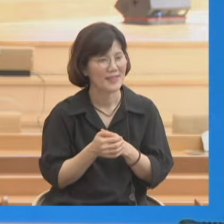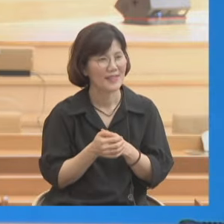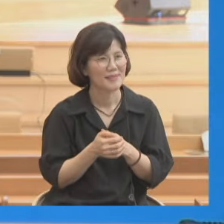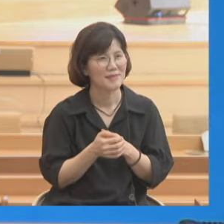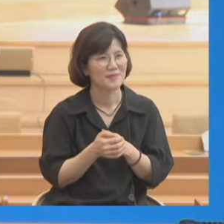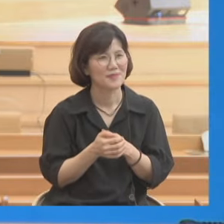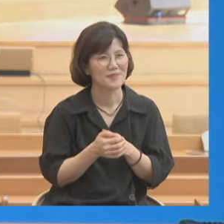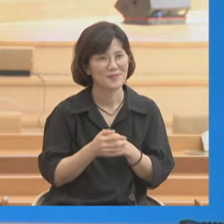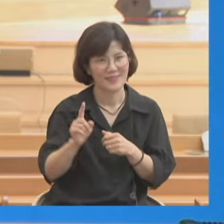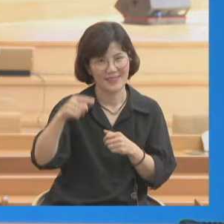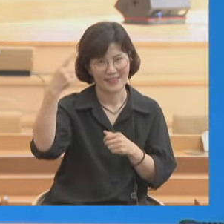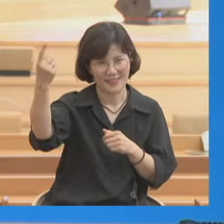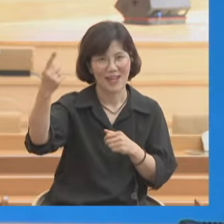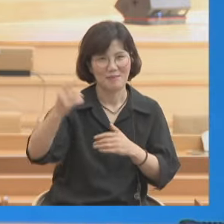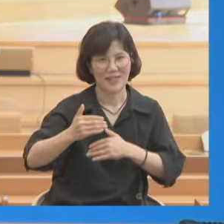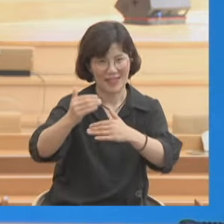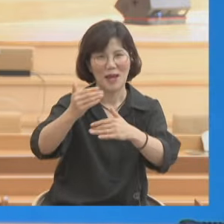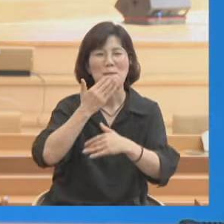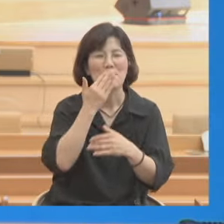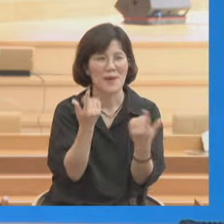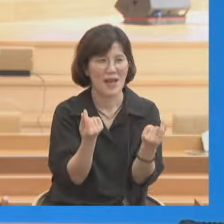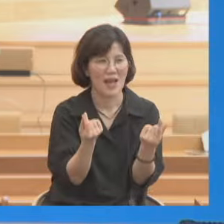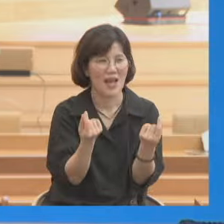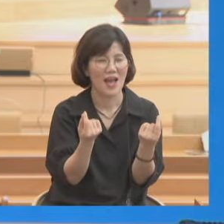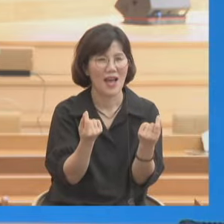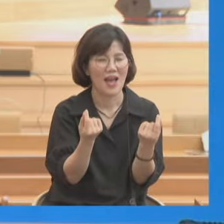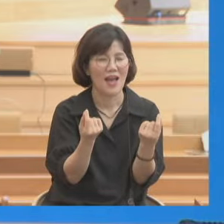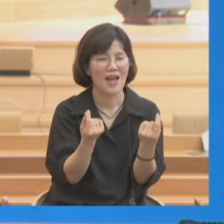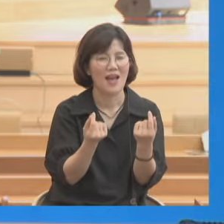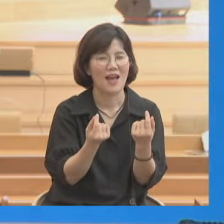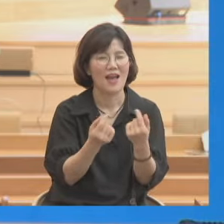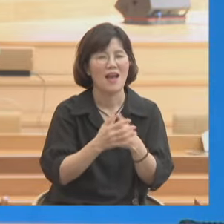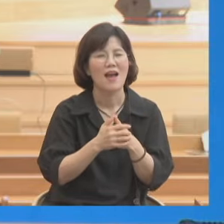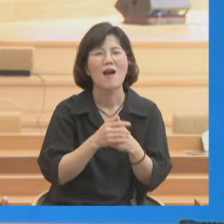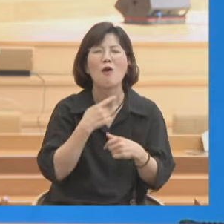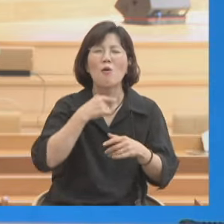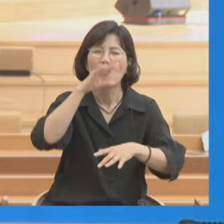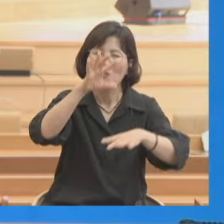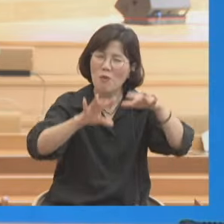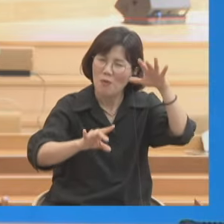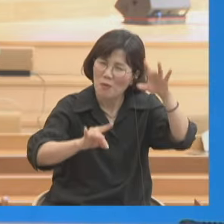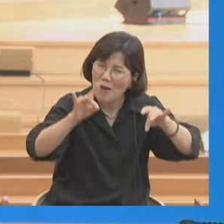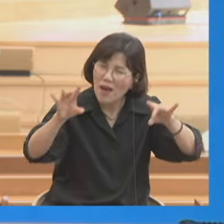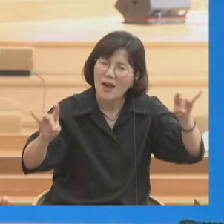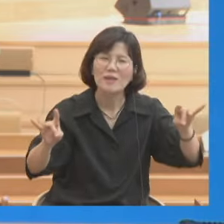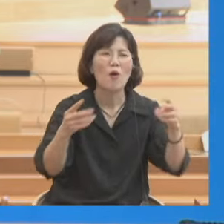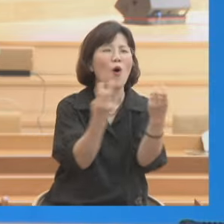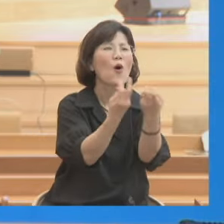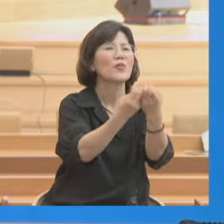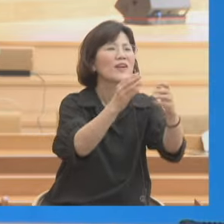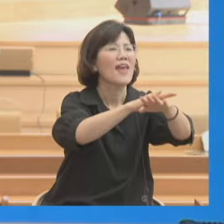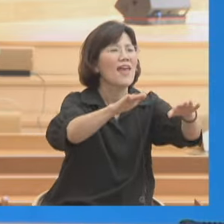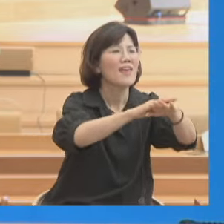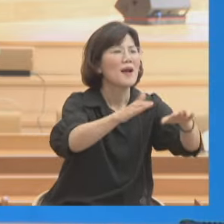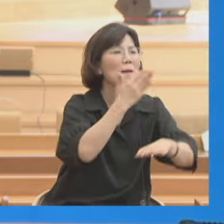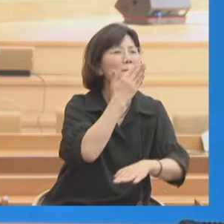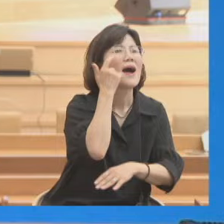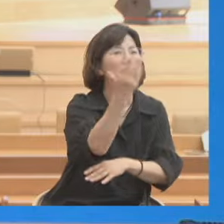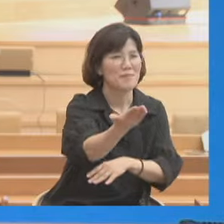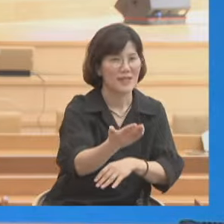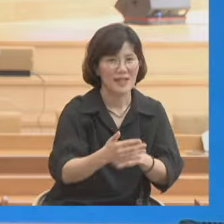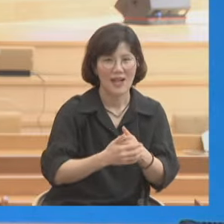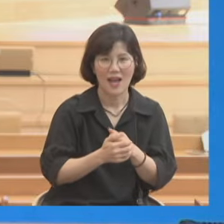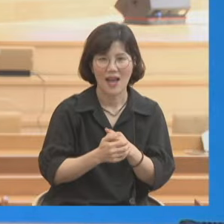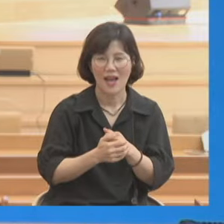수 있는, 동의하십니까? 목마름이 있다라는 것. 자, 그러면 이 목마름을 어떻게 해결할 수 있는가? 여러분, 이